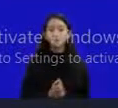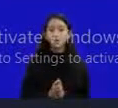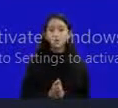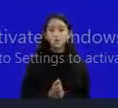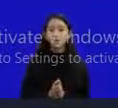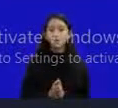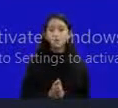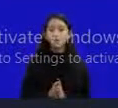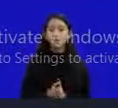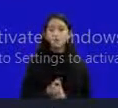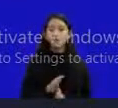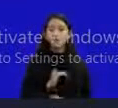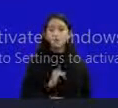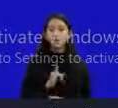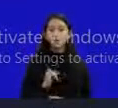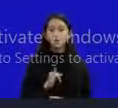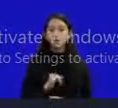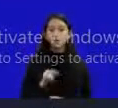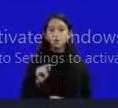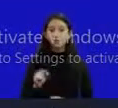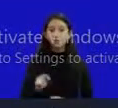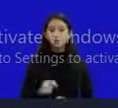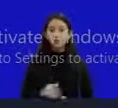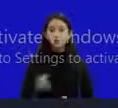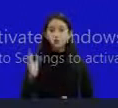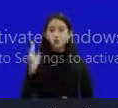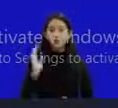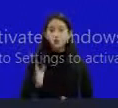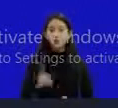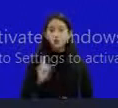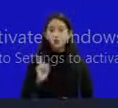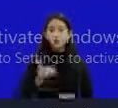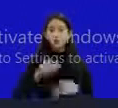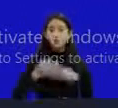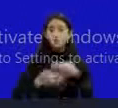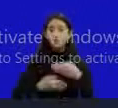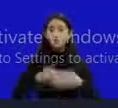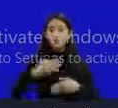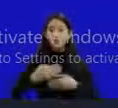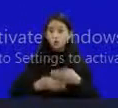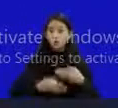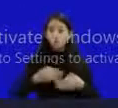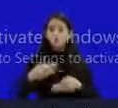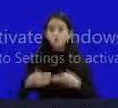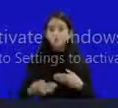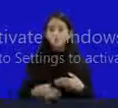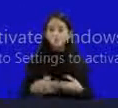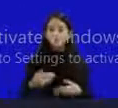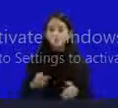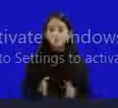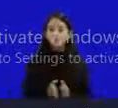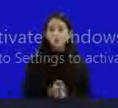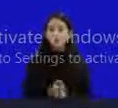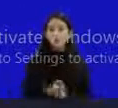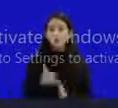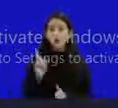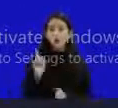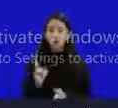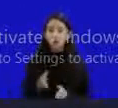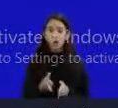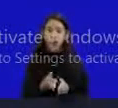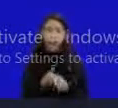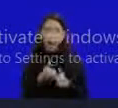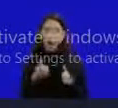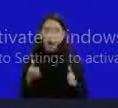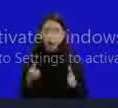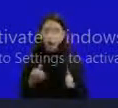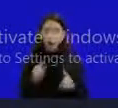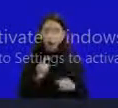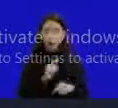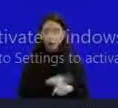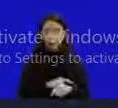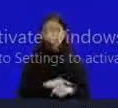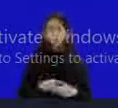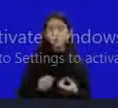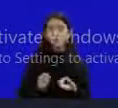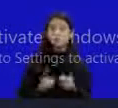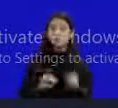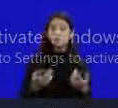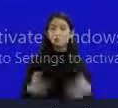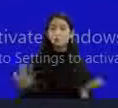juga rinciannya itu akan ada proses dan ada jeda waktu tapi kalau kita tidak memulai sekarang